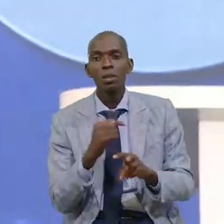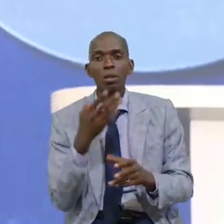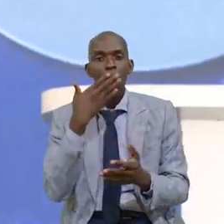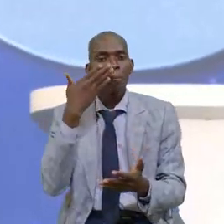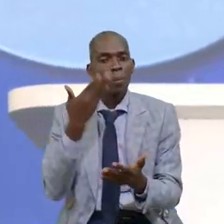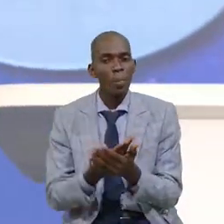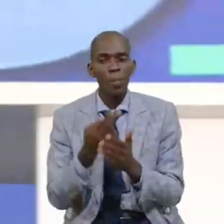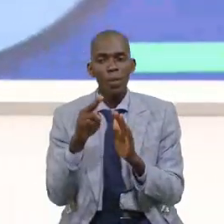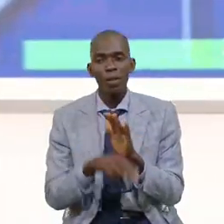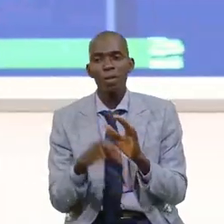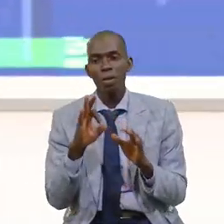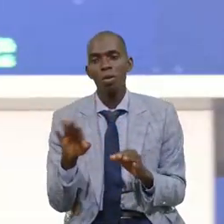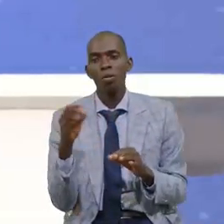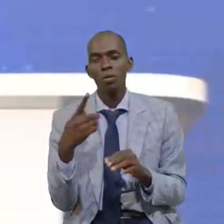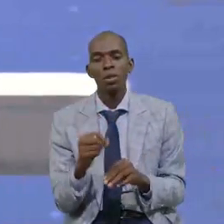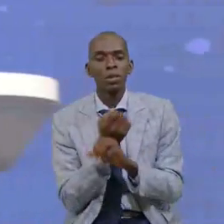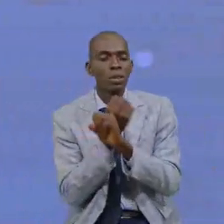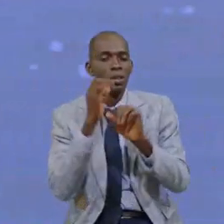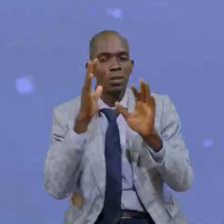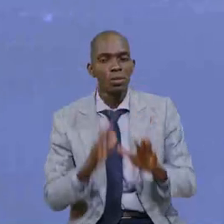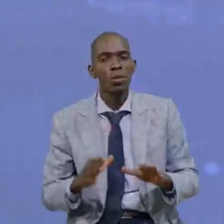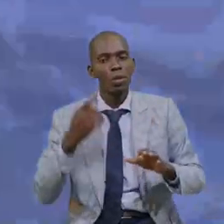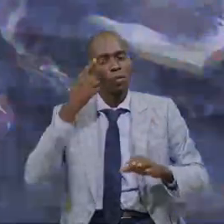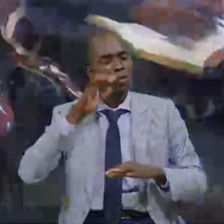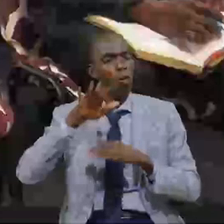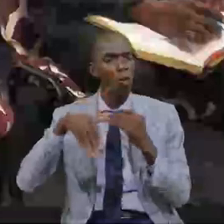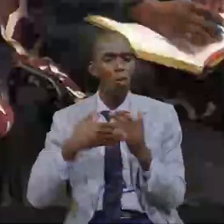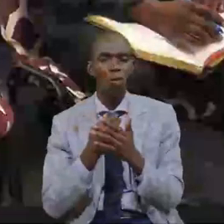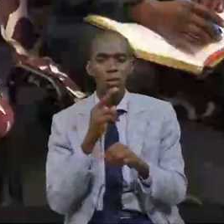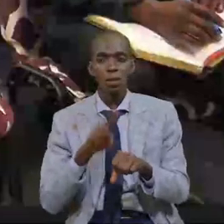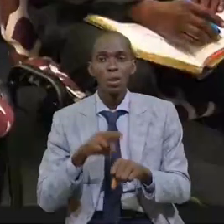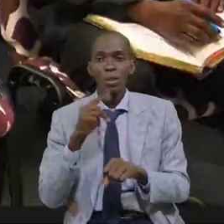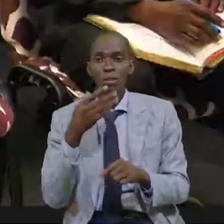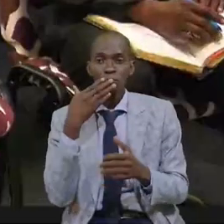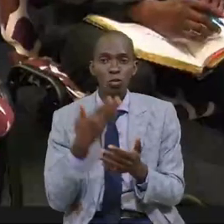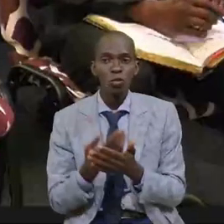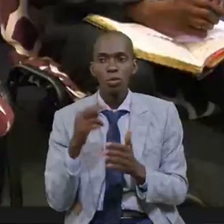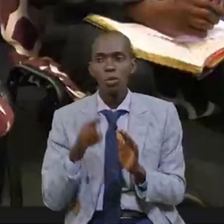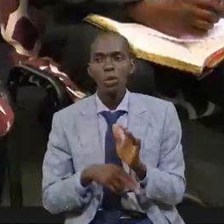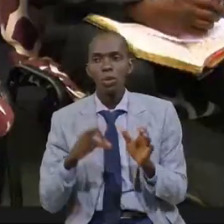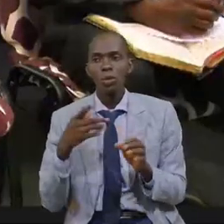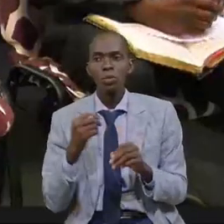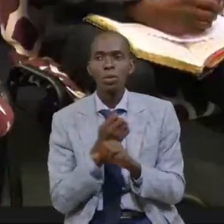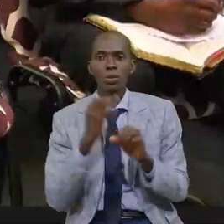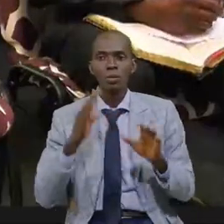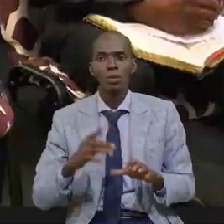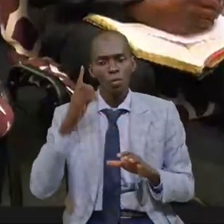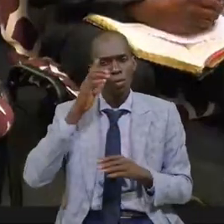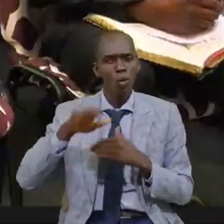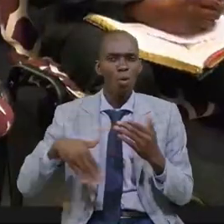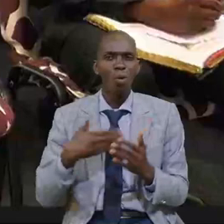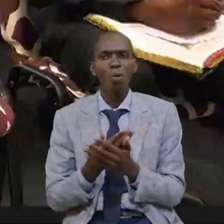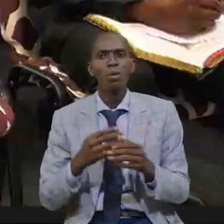Deuxième élément, la bonté du Sauveur pour toutes les nations. La bonté du Sauveur pour toutes les